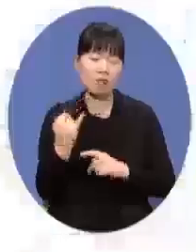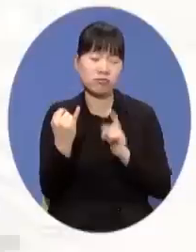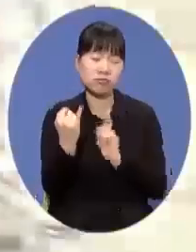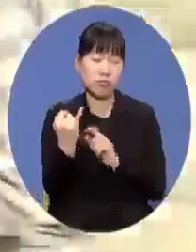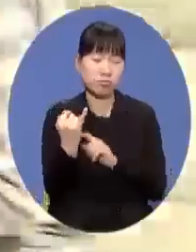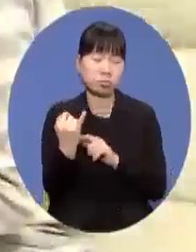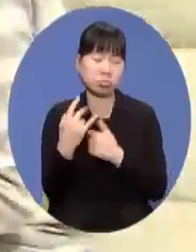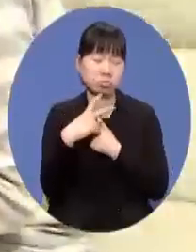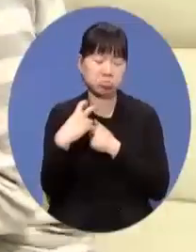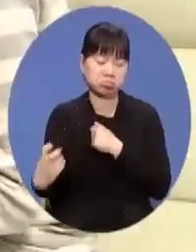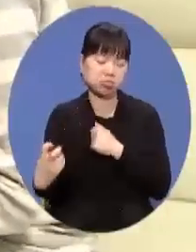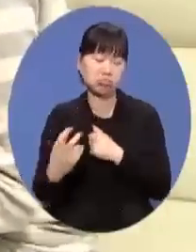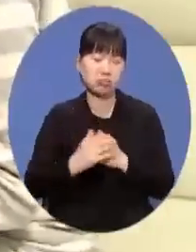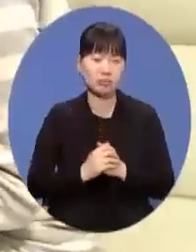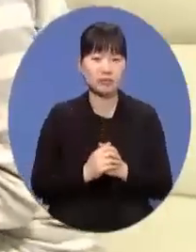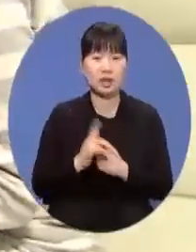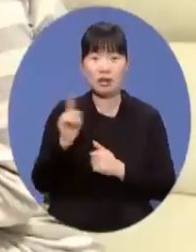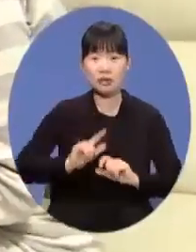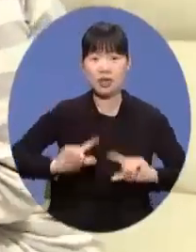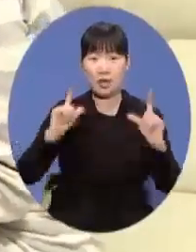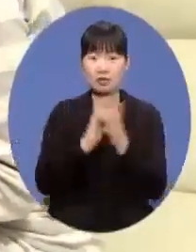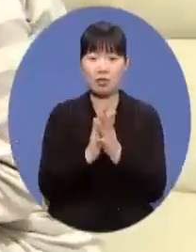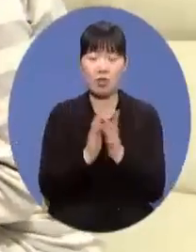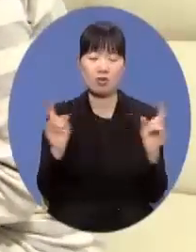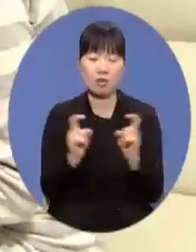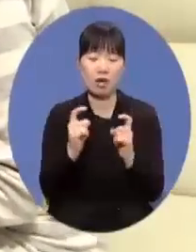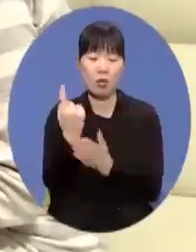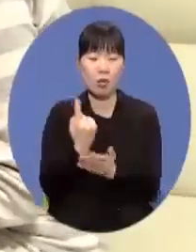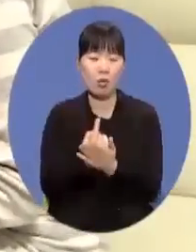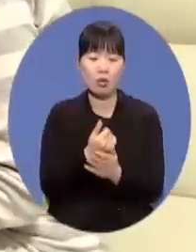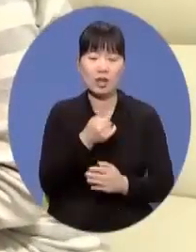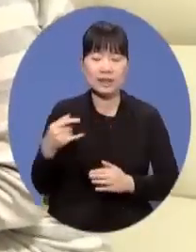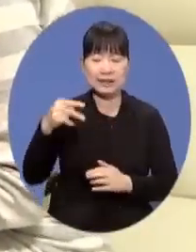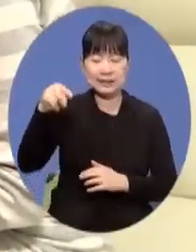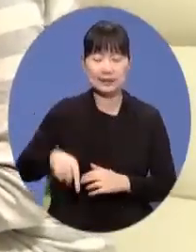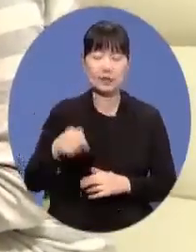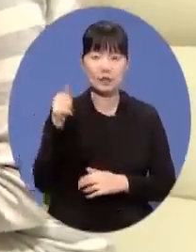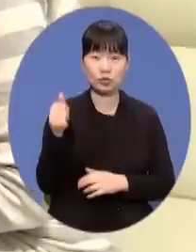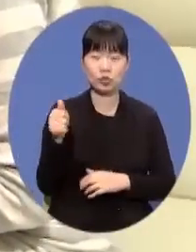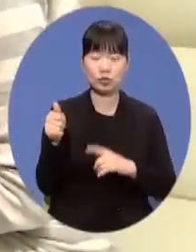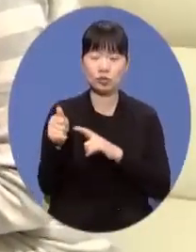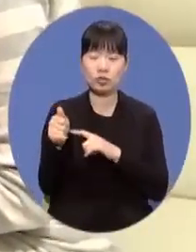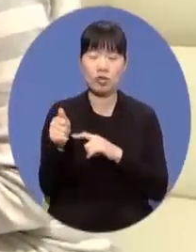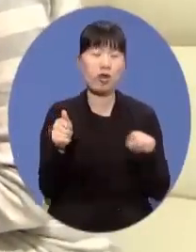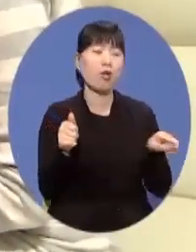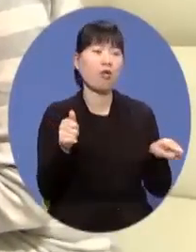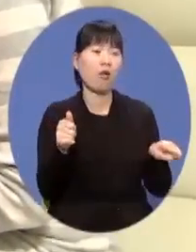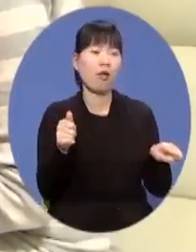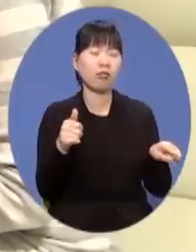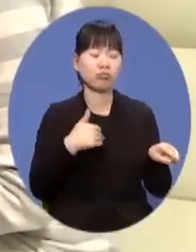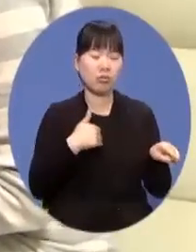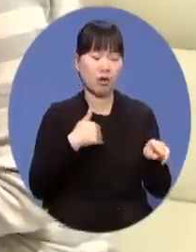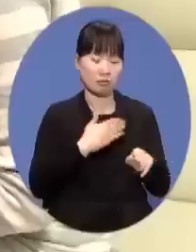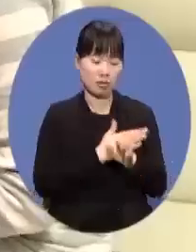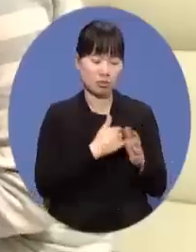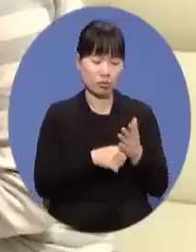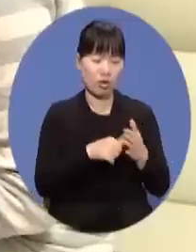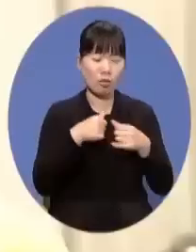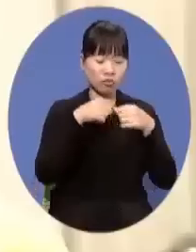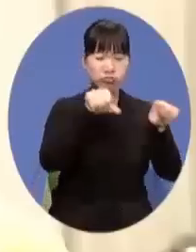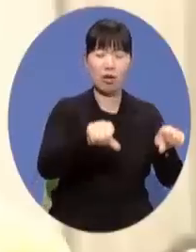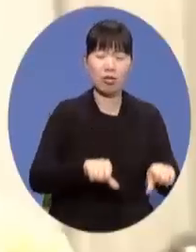야속합니다. 어느 날 친구와 싸우고 온 휘수. 휘수가 제 장난감 부셨어요.